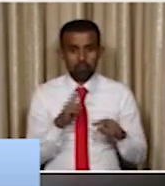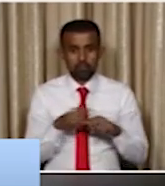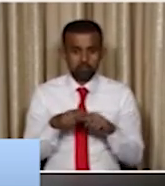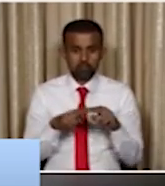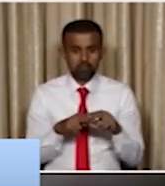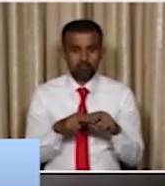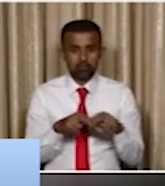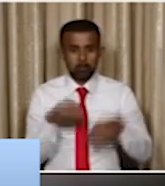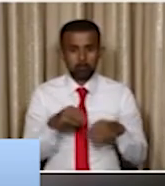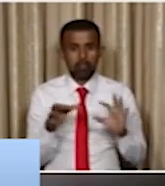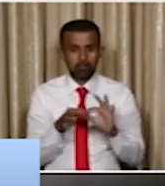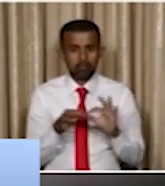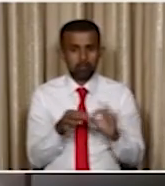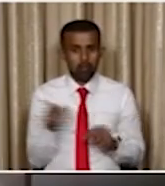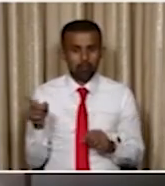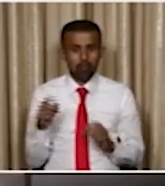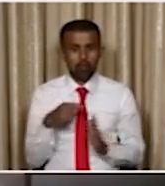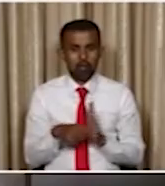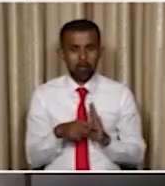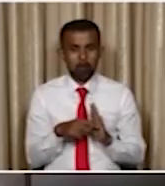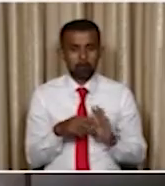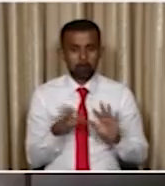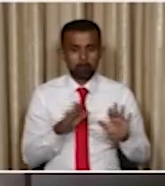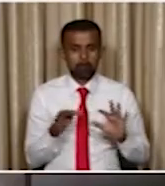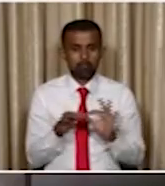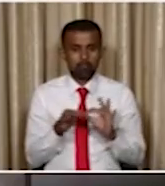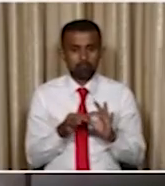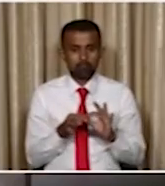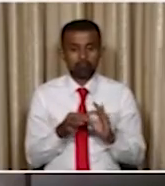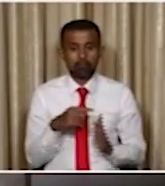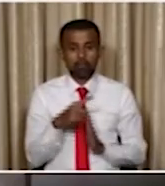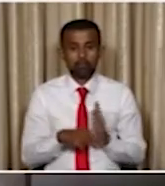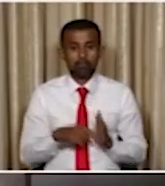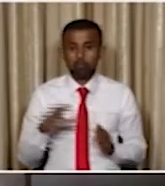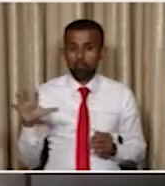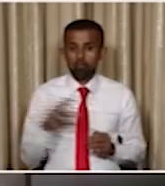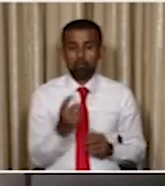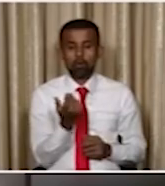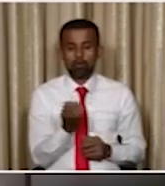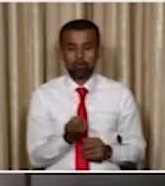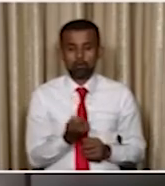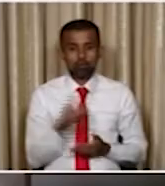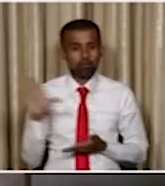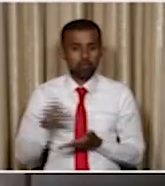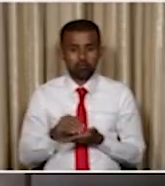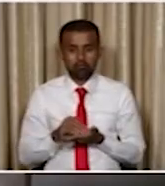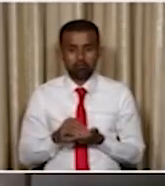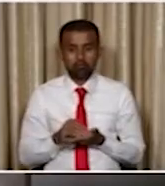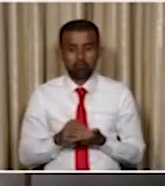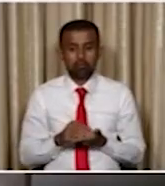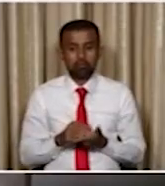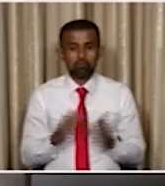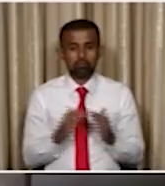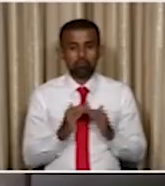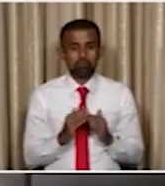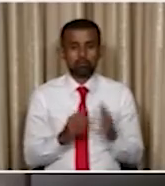සම්බන්ධකම් දේශපාලන සම්බන්ධකම් රටේ පාලකයොත් එක්ක ඒ අයගෙන් රටට හිමිවිය යුතු සල්ලි ටික එකතු කරනවා මිස මේ දේපල බදු